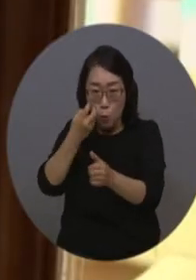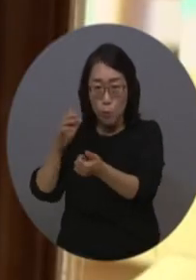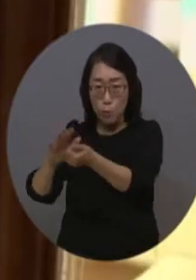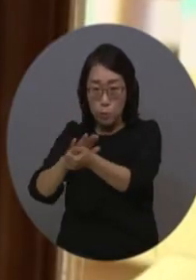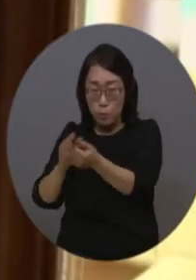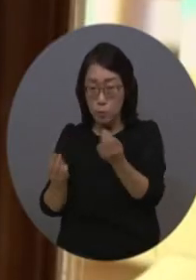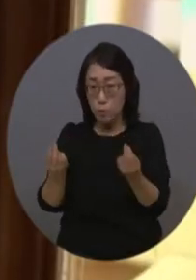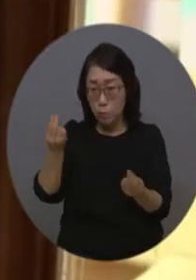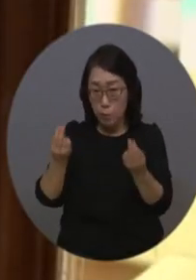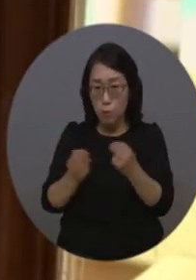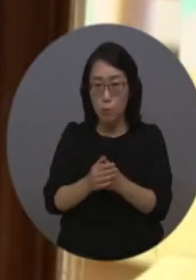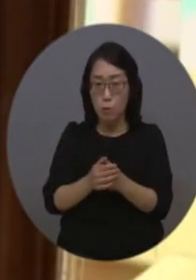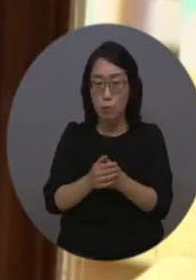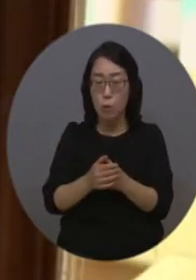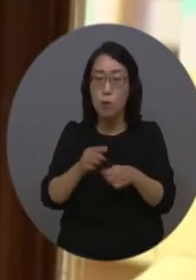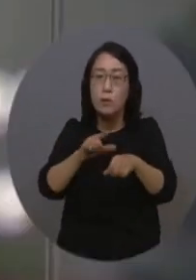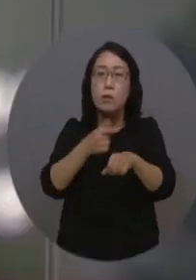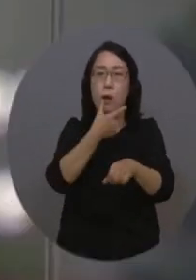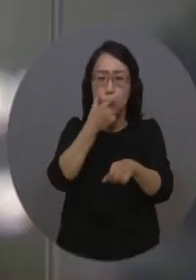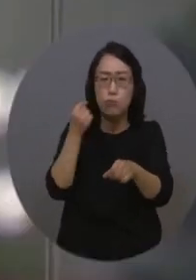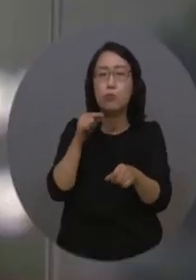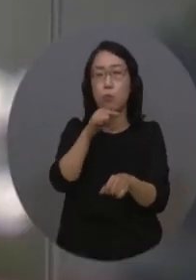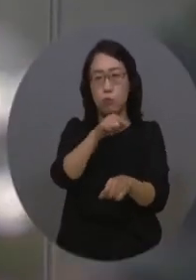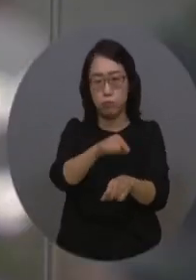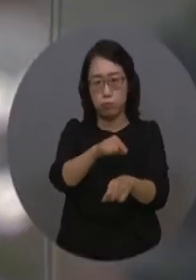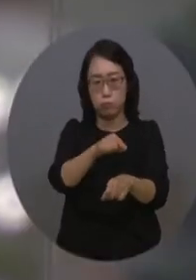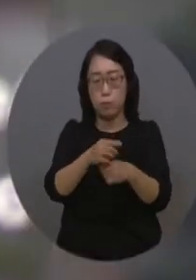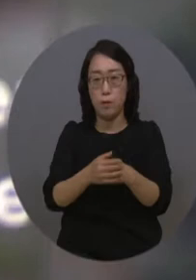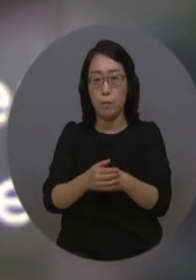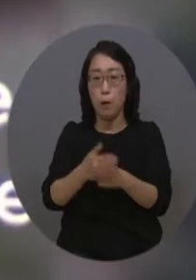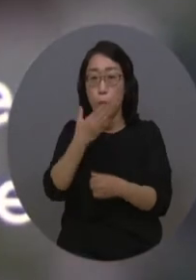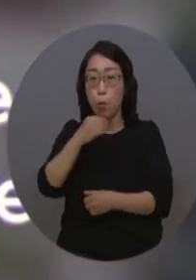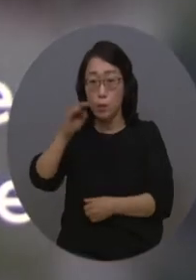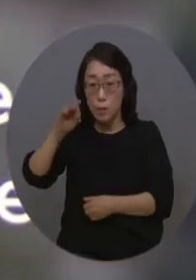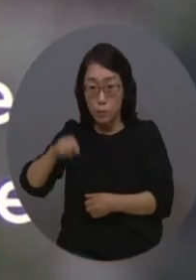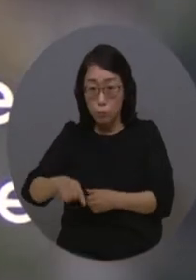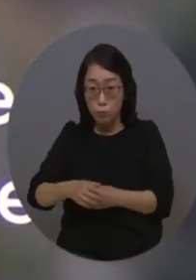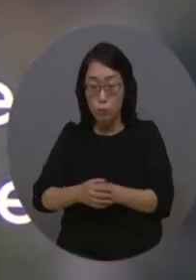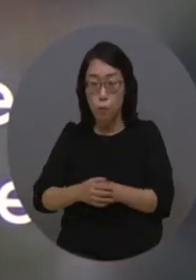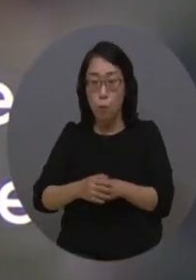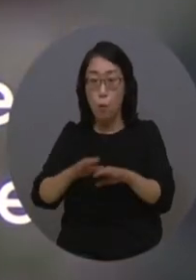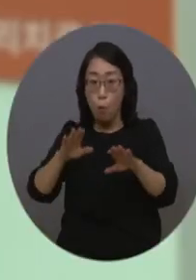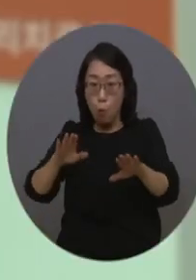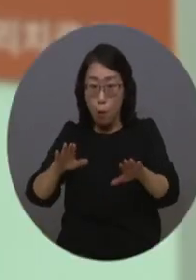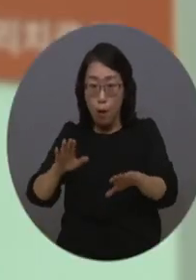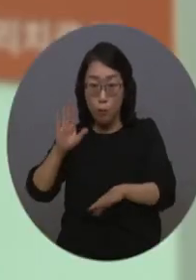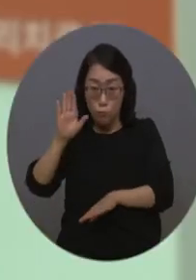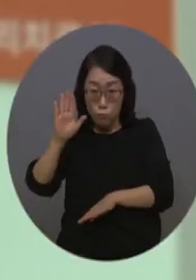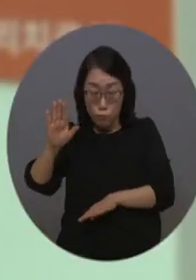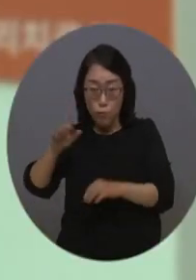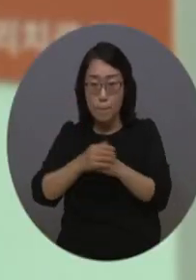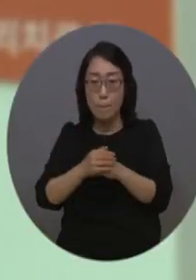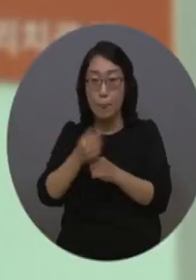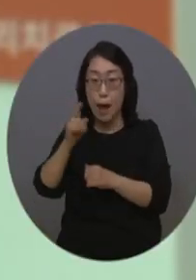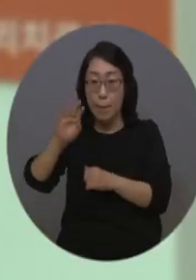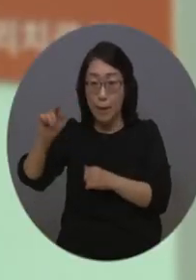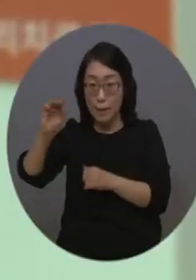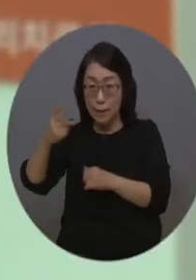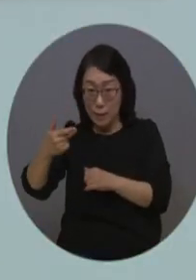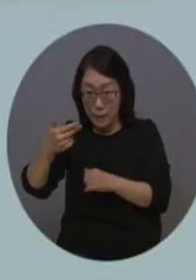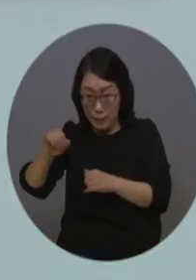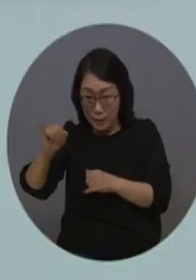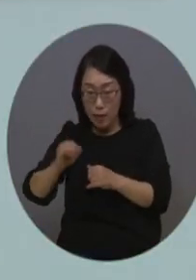돌봄 시간이 적은 실정이었습니다. 이에 보건복지부는 올해 하반기 예산 자체 전용을 통해 약 38억 원을